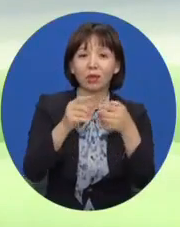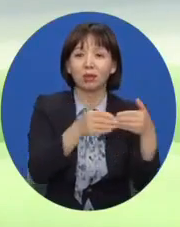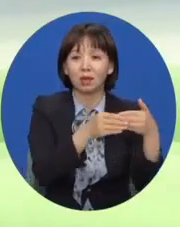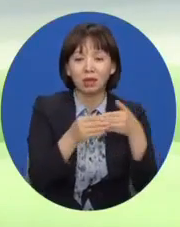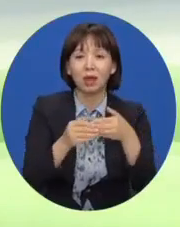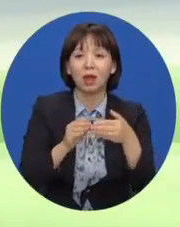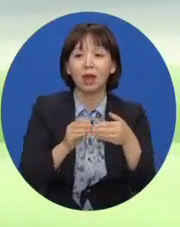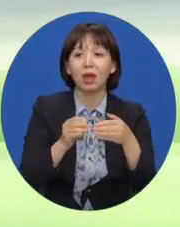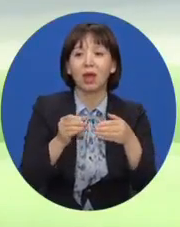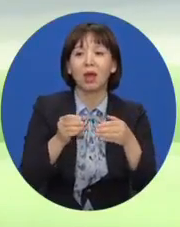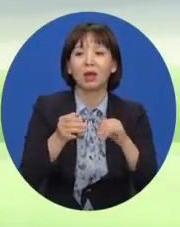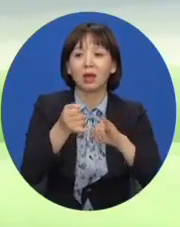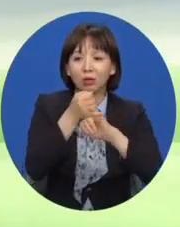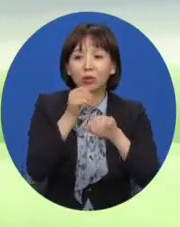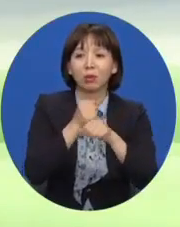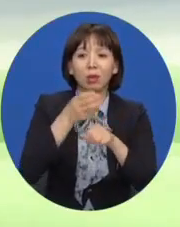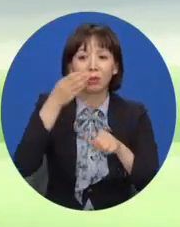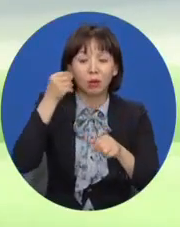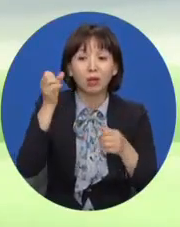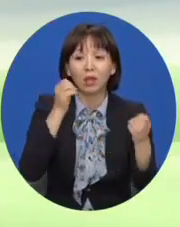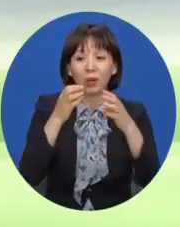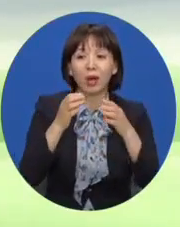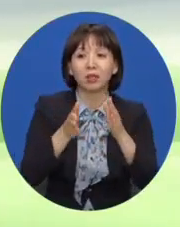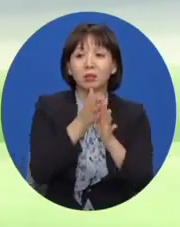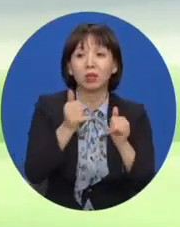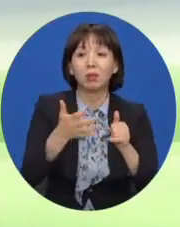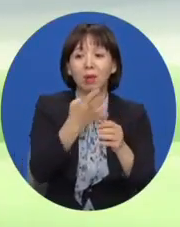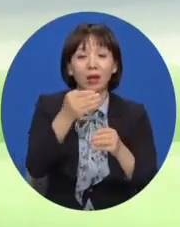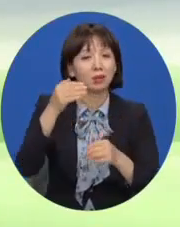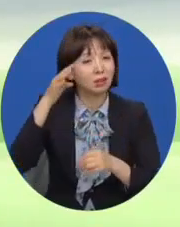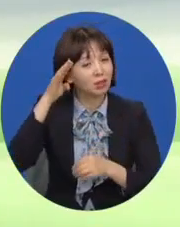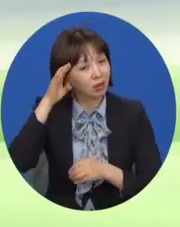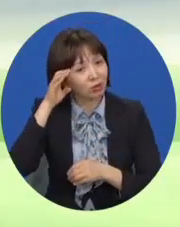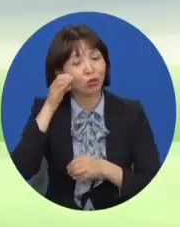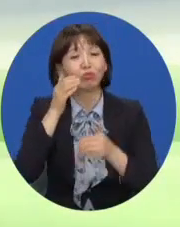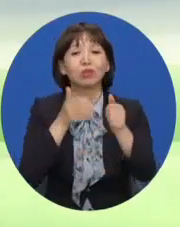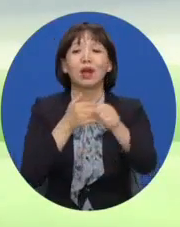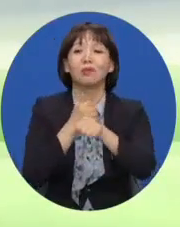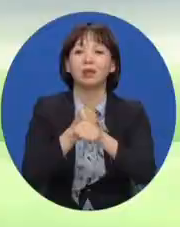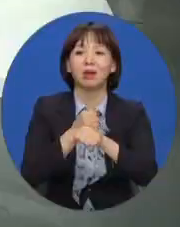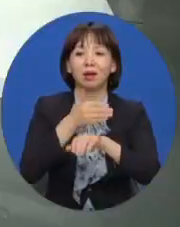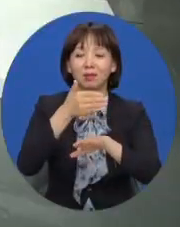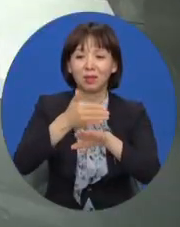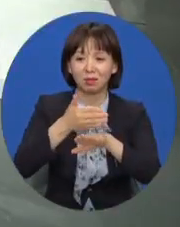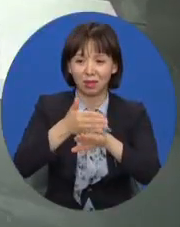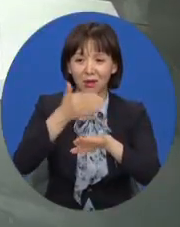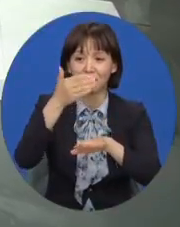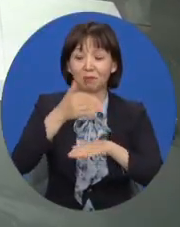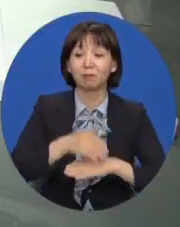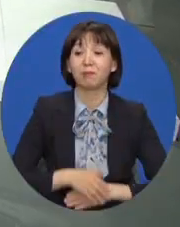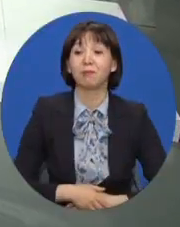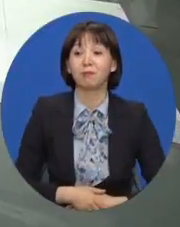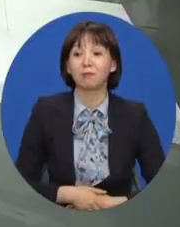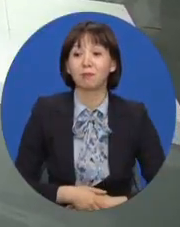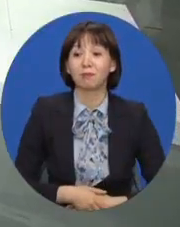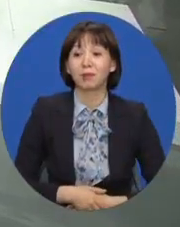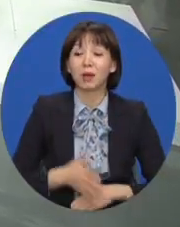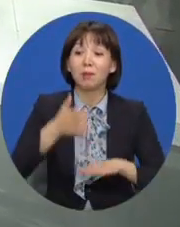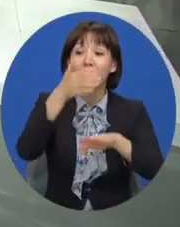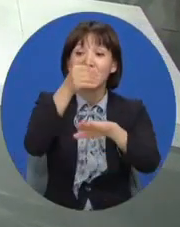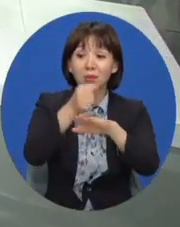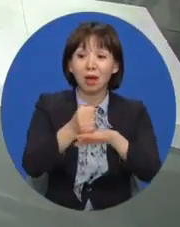앞장서겠습니다. 매끄럽지 못한 대화에 시민 여러분의 많은 경청을 부탁드리겠습니다. 감사합니다. 네, 이제